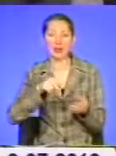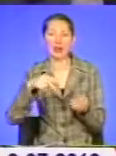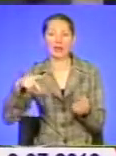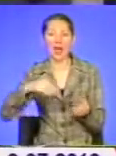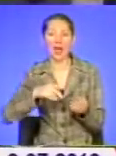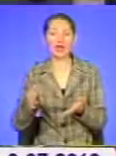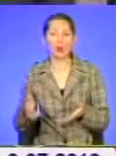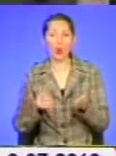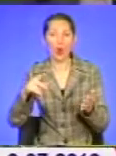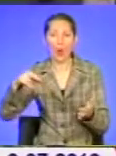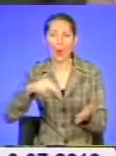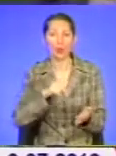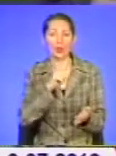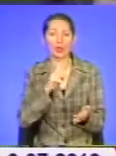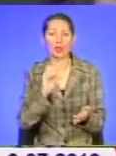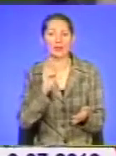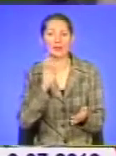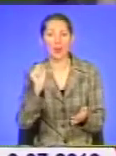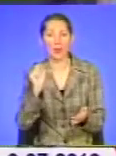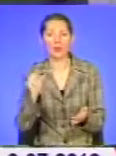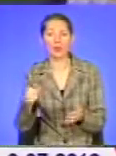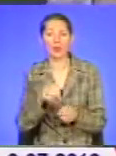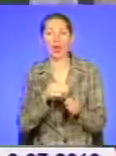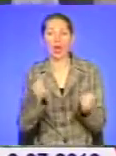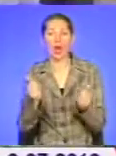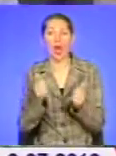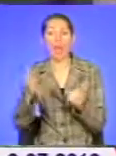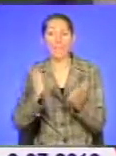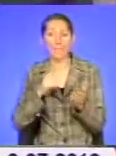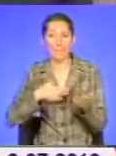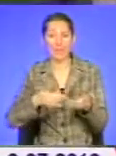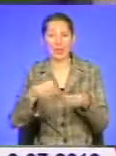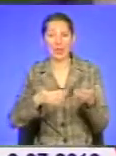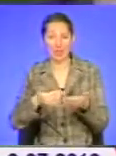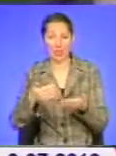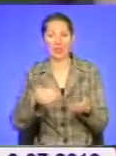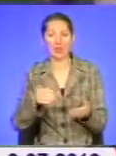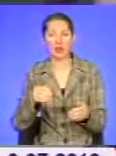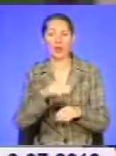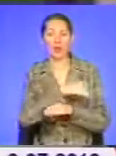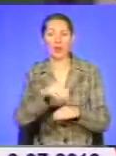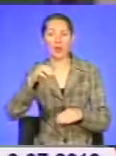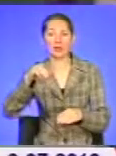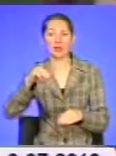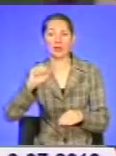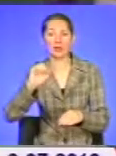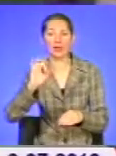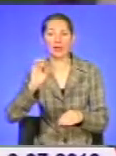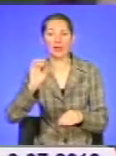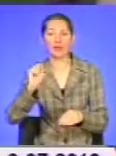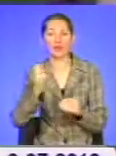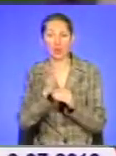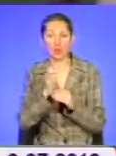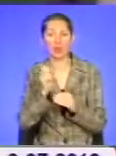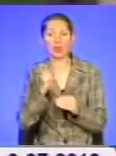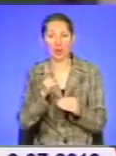і вулиця Тернавського 12, Тернавського 14. Люди, старенькі